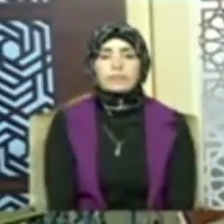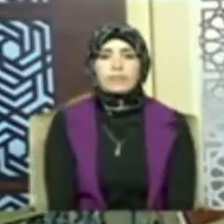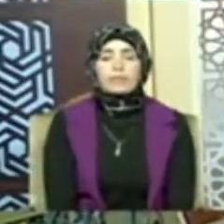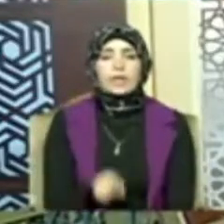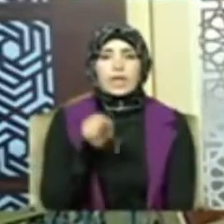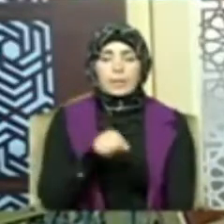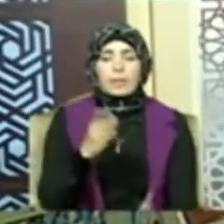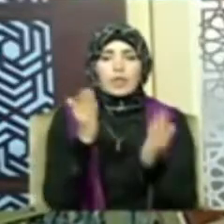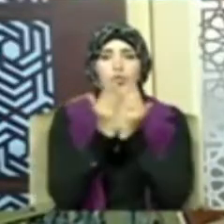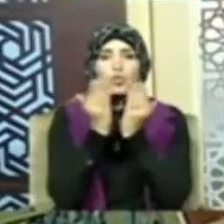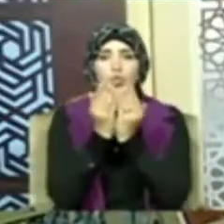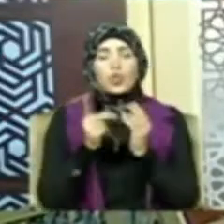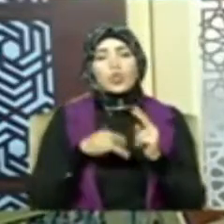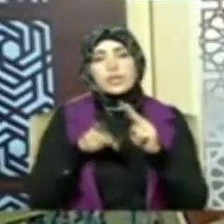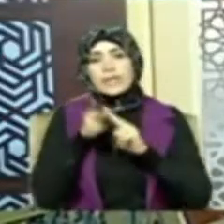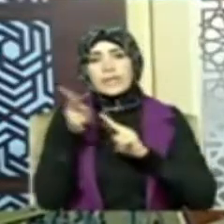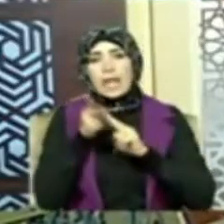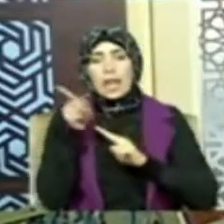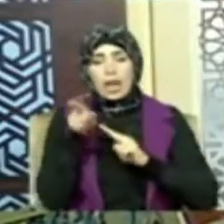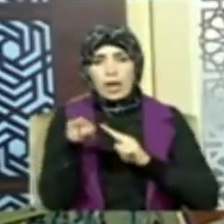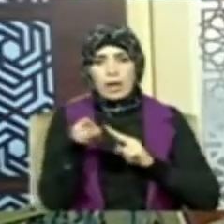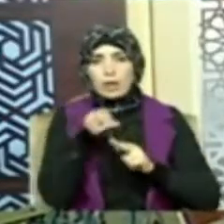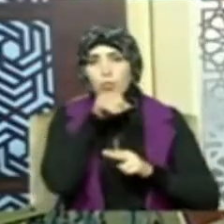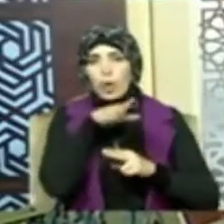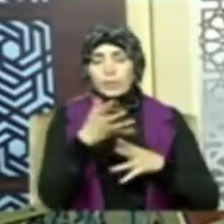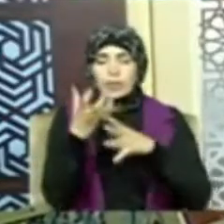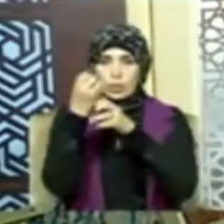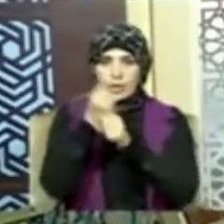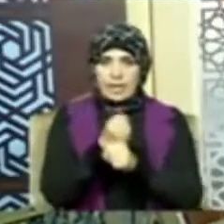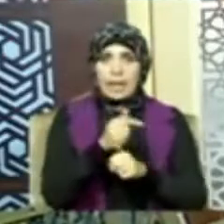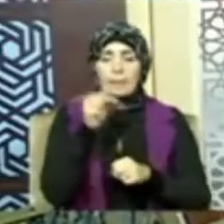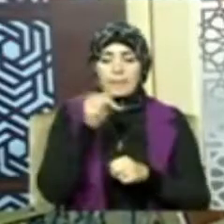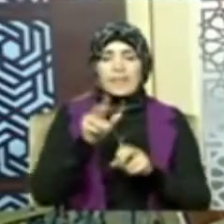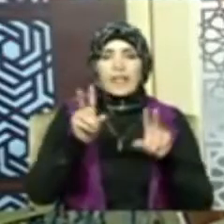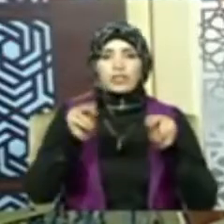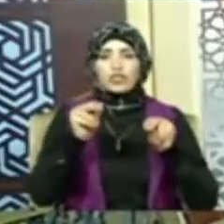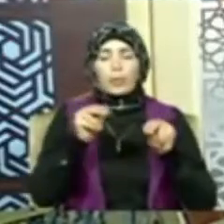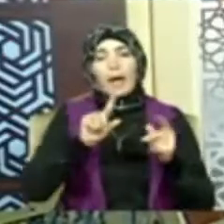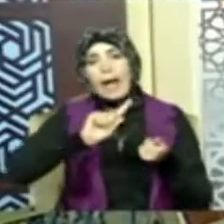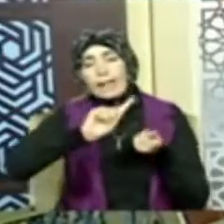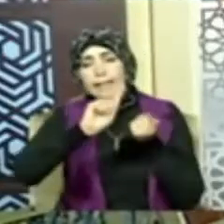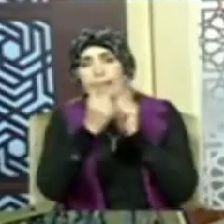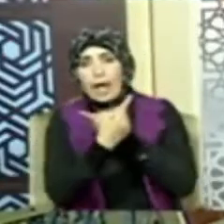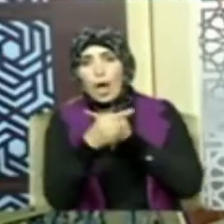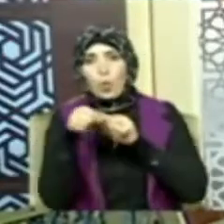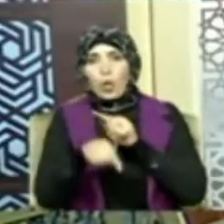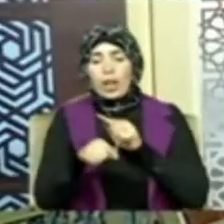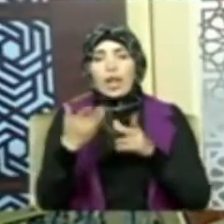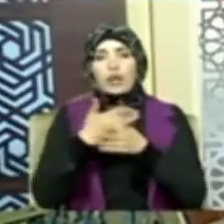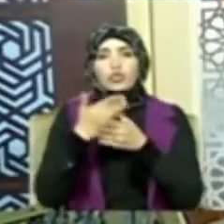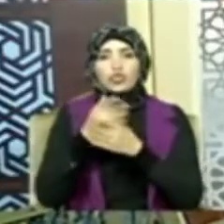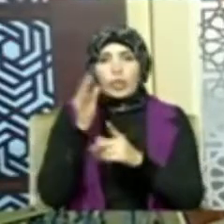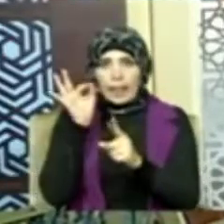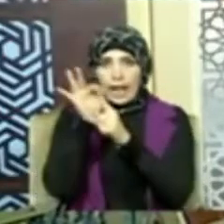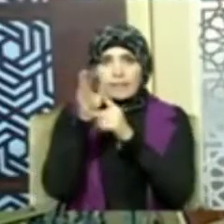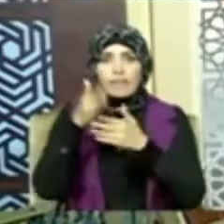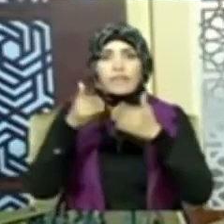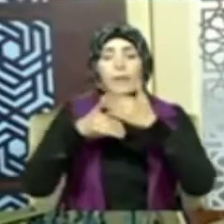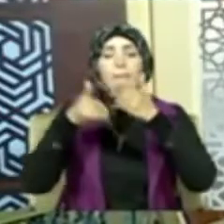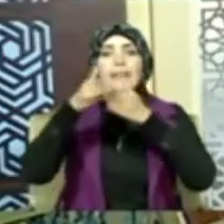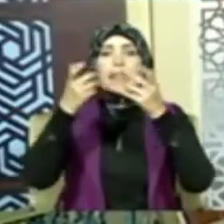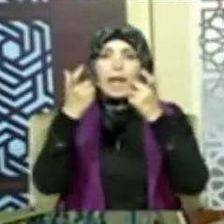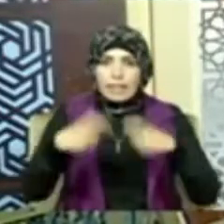أنها كانت نقطة تحول نحو بناء الدولة، فبدأ النبي صلى الله عليه وسلم